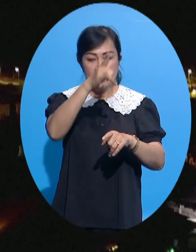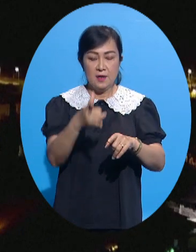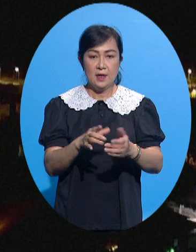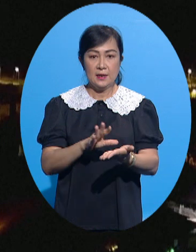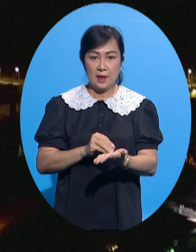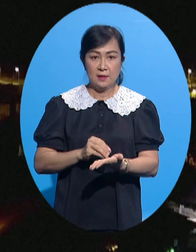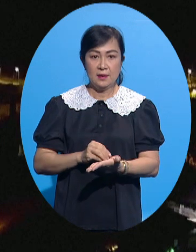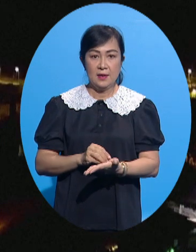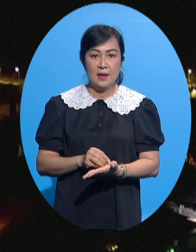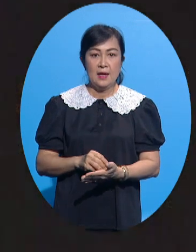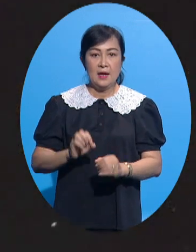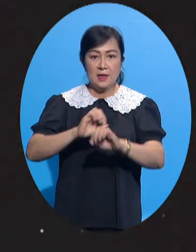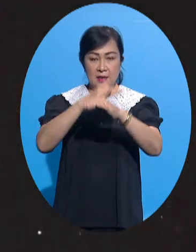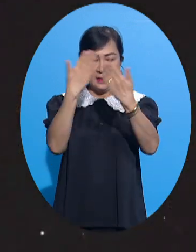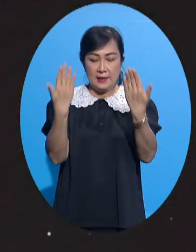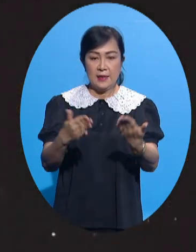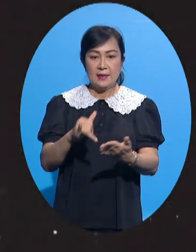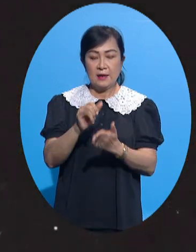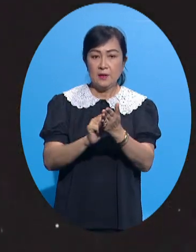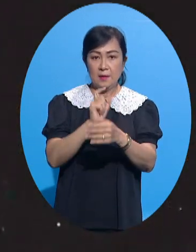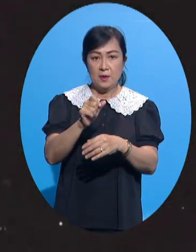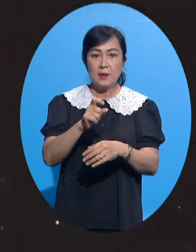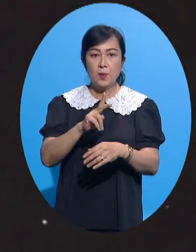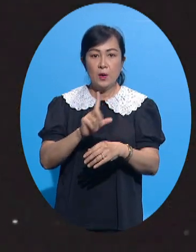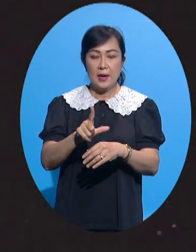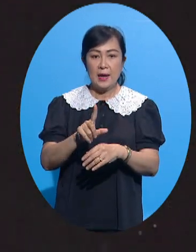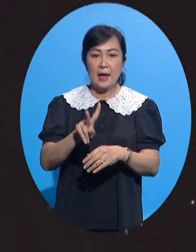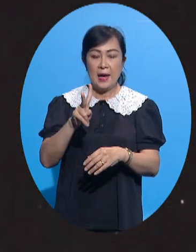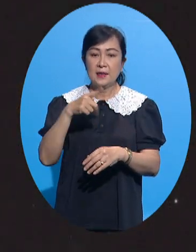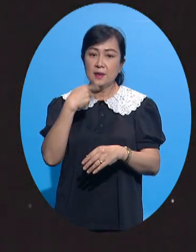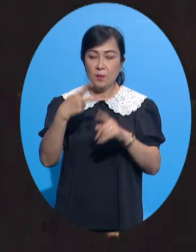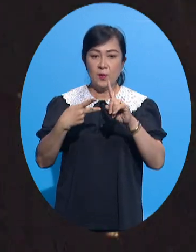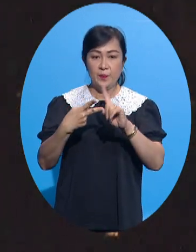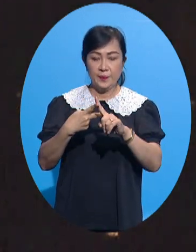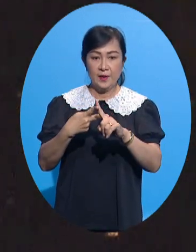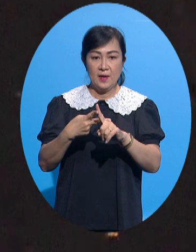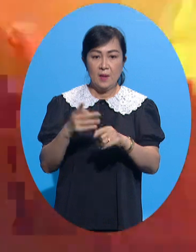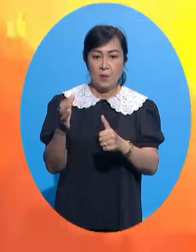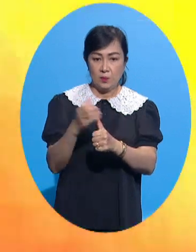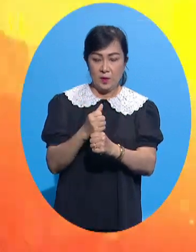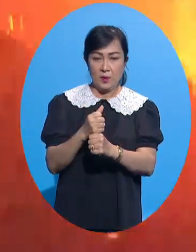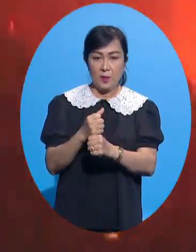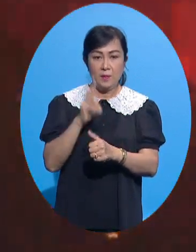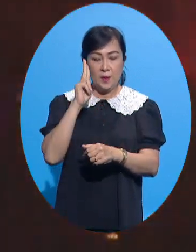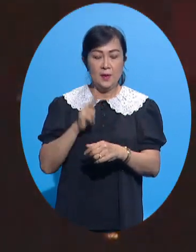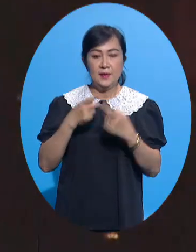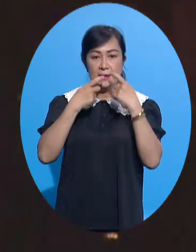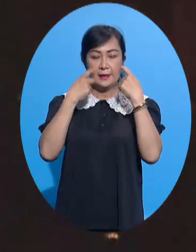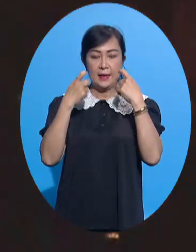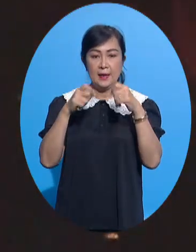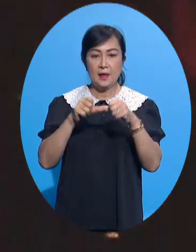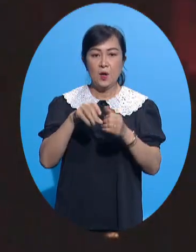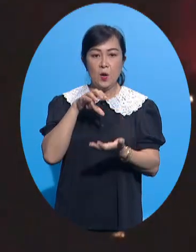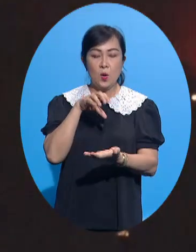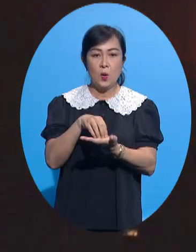đất. Cũng trong sáng ngày 6 tháng 10, Hezbollah đã đưa ra hai tuyên bố rằng họ nhắm mục tiêu vào binh lính Israel tại